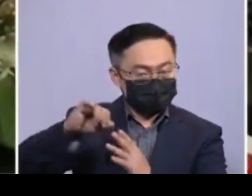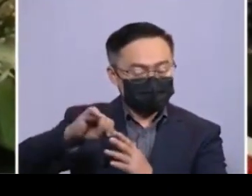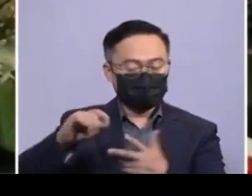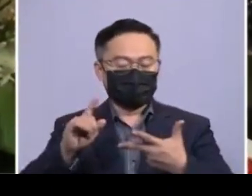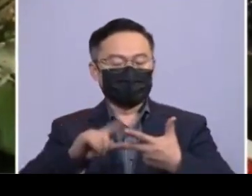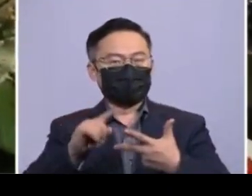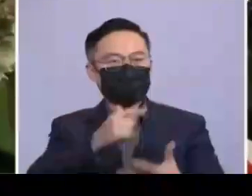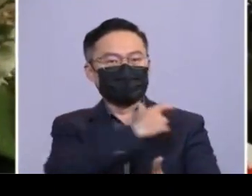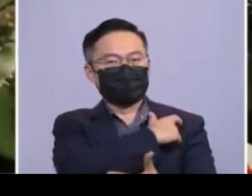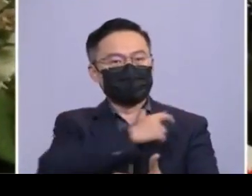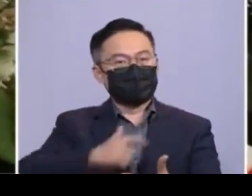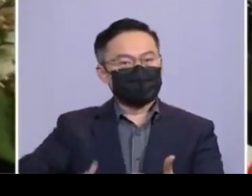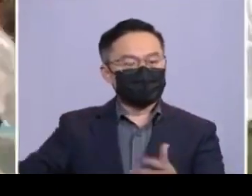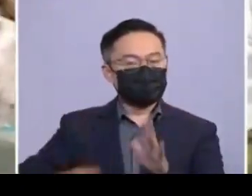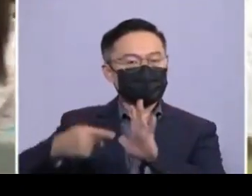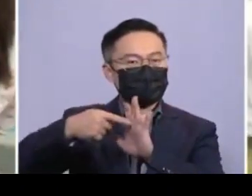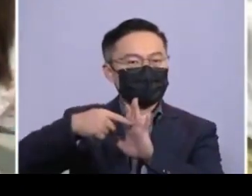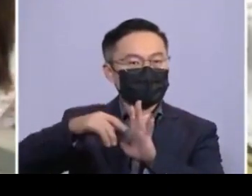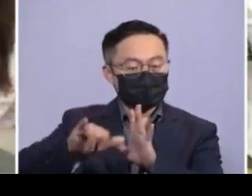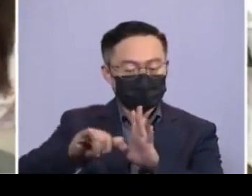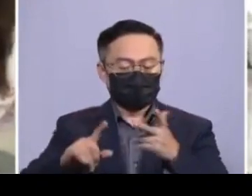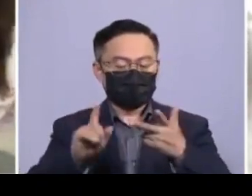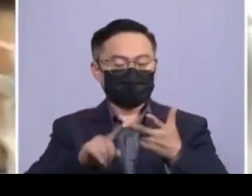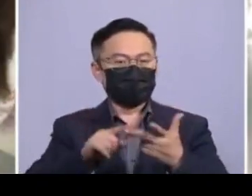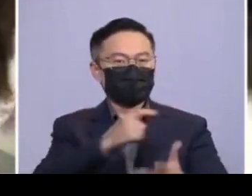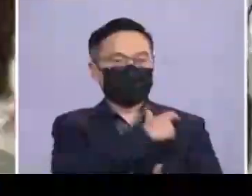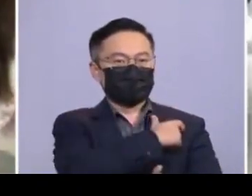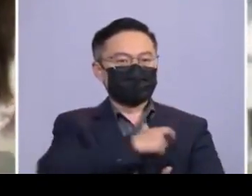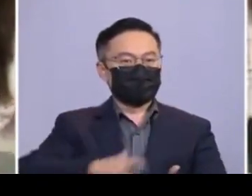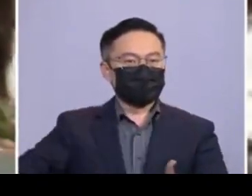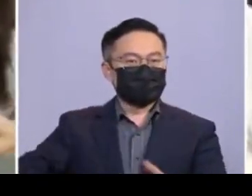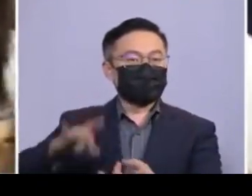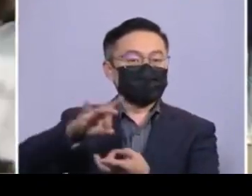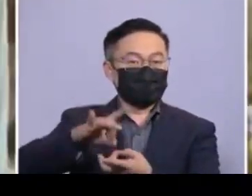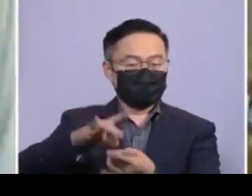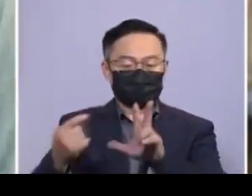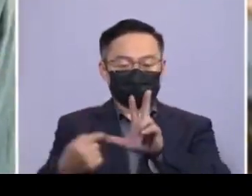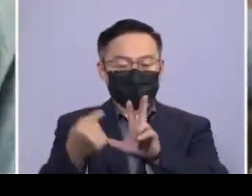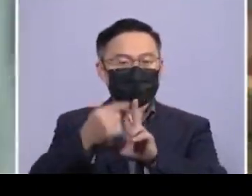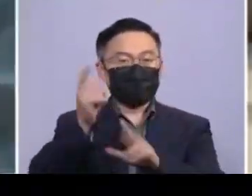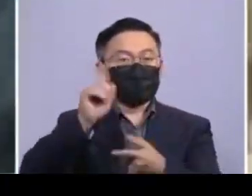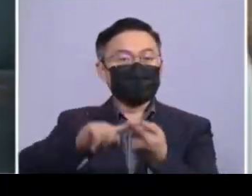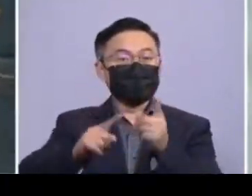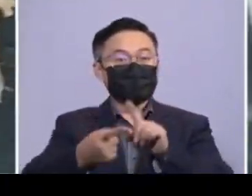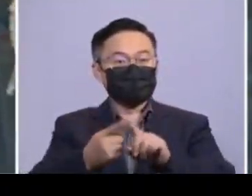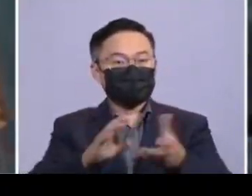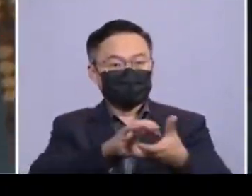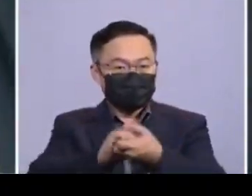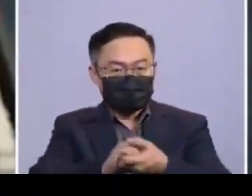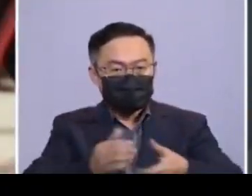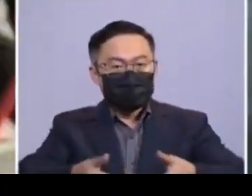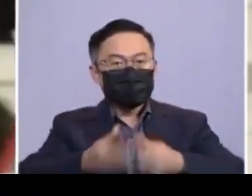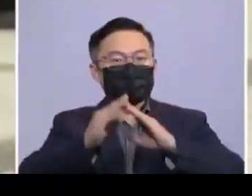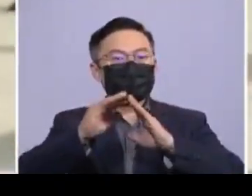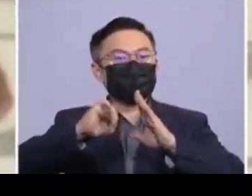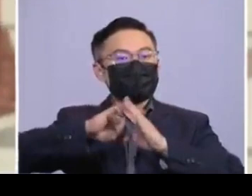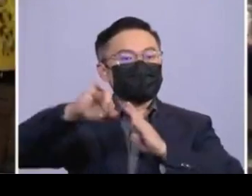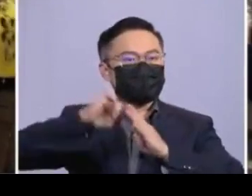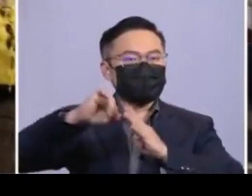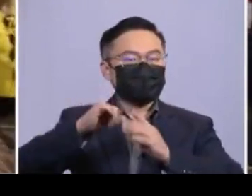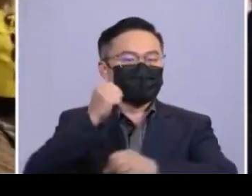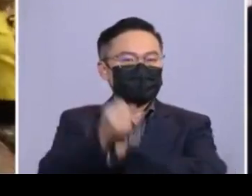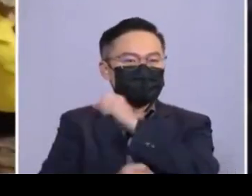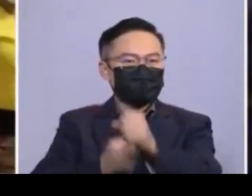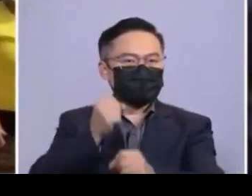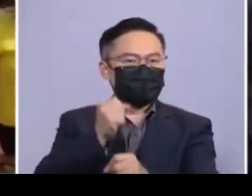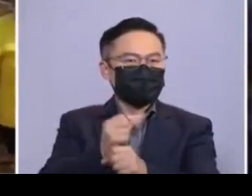สหายที่ร่วมกันสร้างเมืองนนทบุรีอ.ศรีนครพิงค์เชียงใหม่มาตั้งแต่ปีพ.ศ1839หรือมา